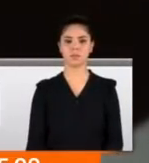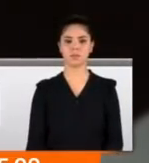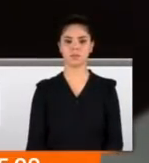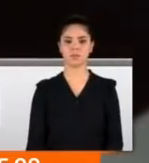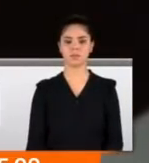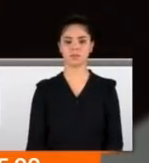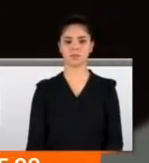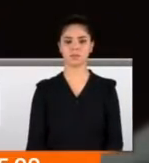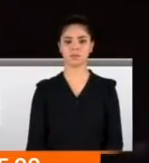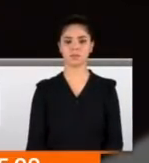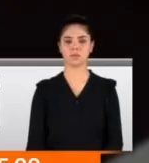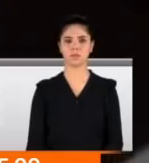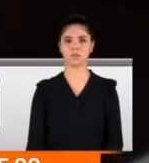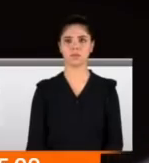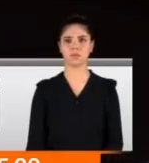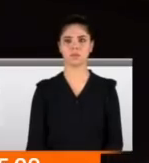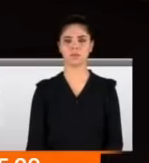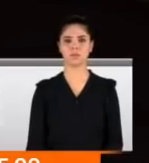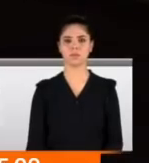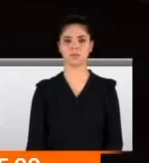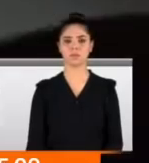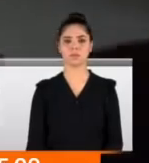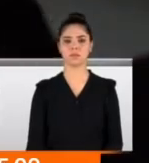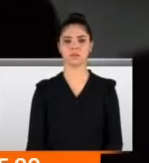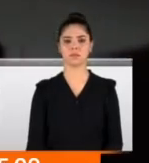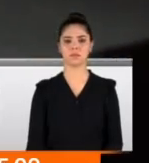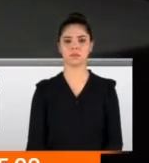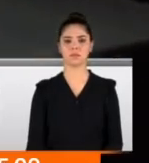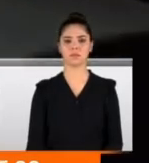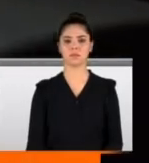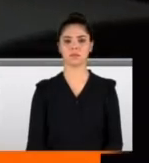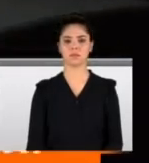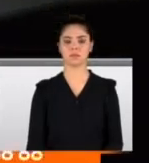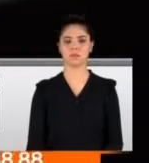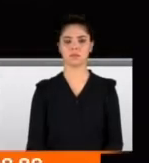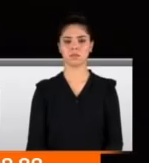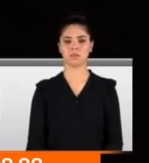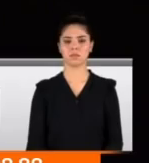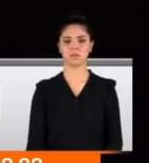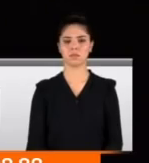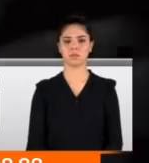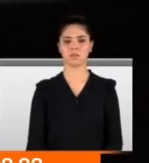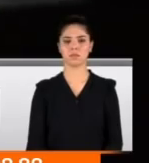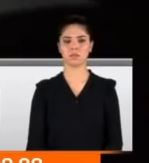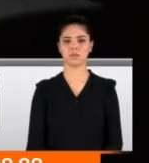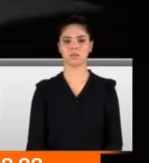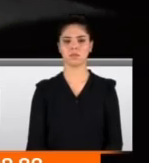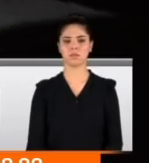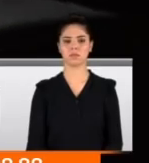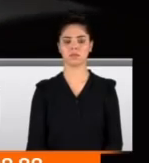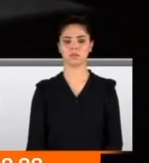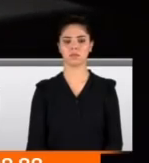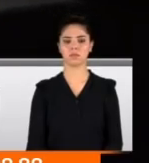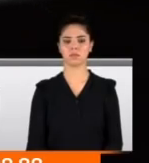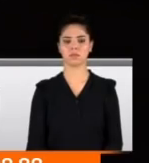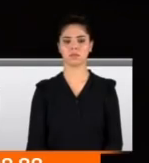ben, üşütme var. Ama geldim, tahlil aldım, hiçbir şey çıkmadı. Biriyle temasınız var mıydı? Benim rahatsızdım. Ama Allah'a şükür bir şey çıkmadı.